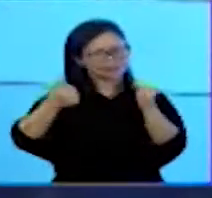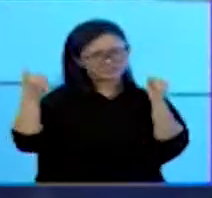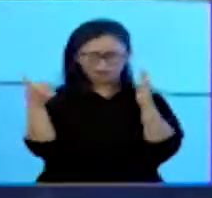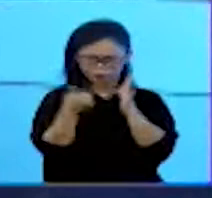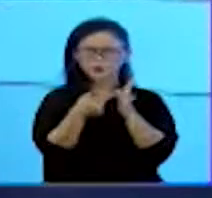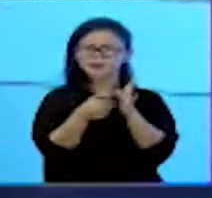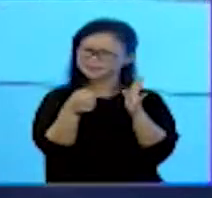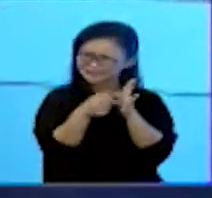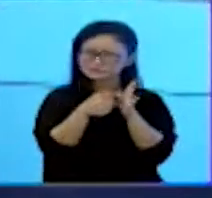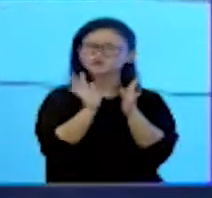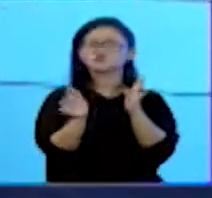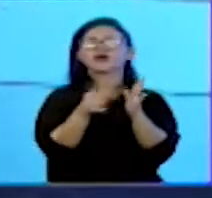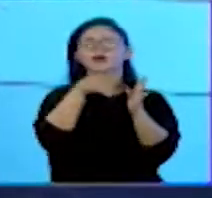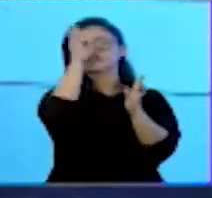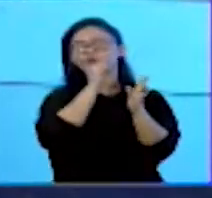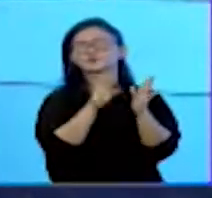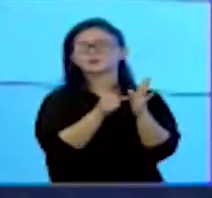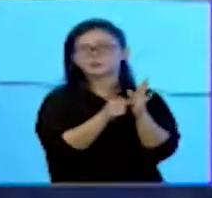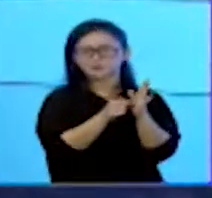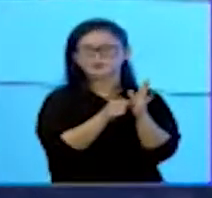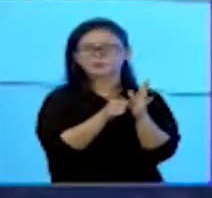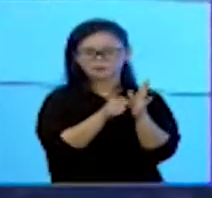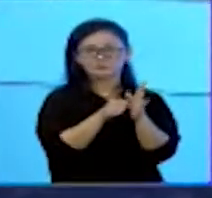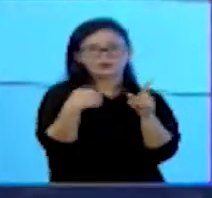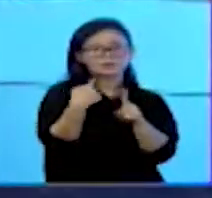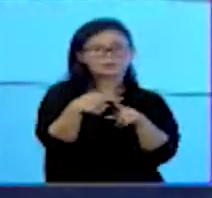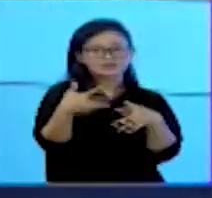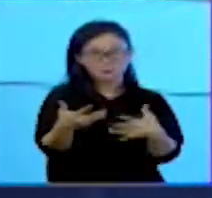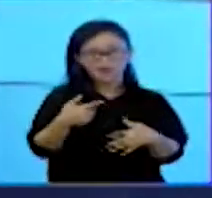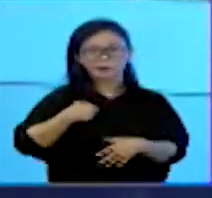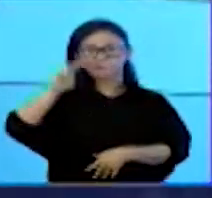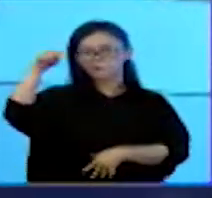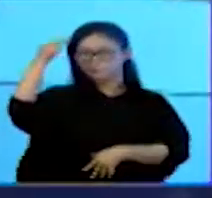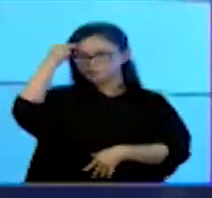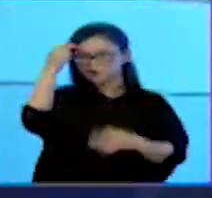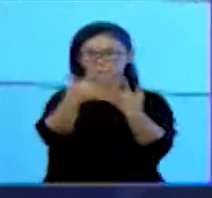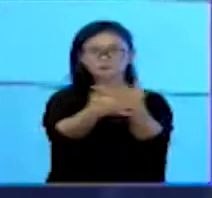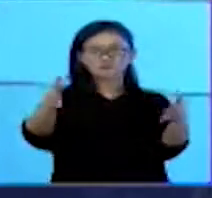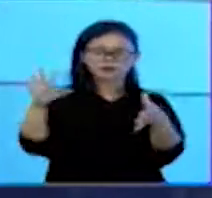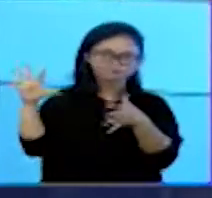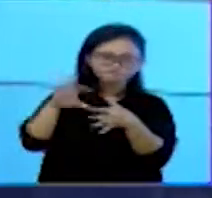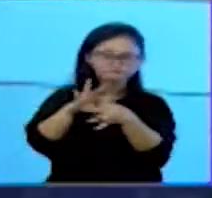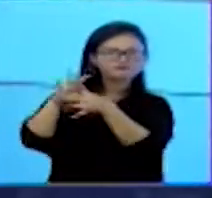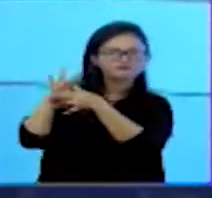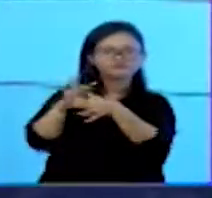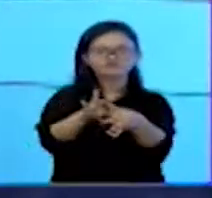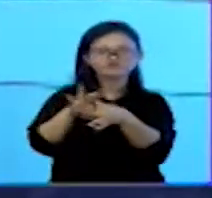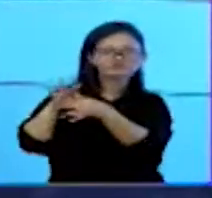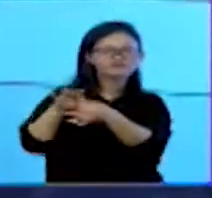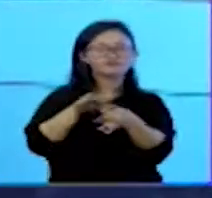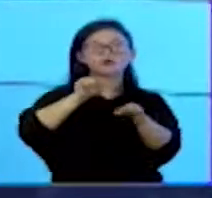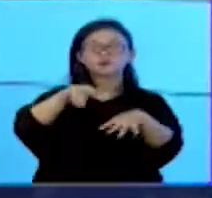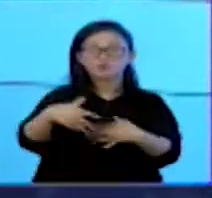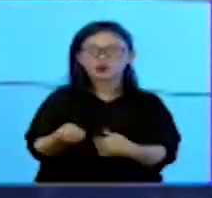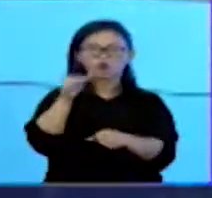sebaik-baiknya, kita sama-sama untuk menjalin kerjasama yang baik, saling mendukung agar wabah